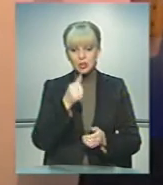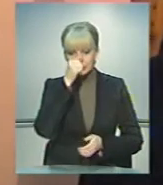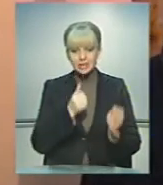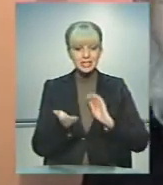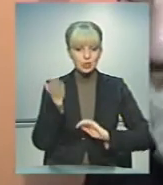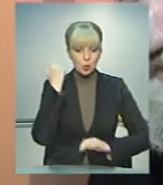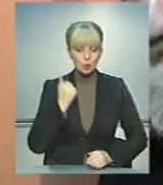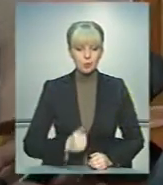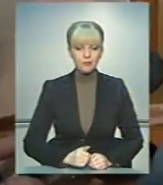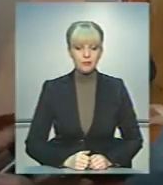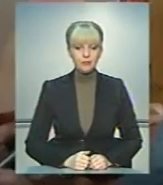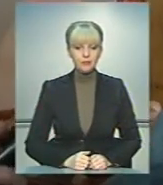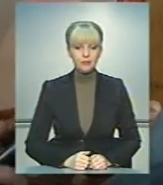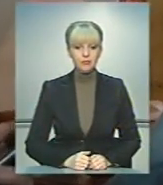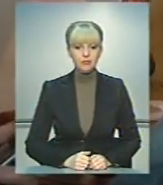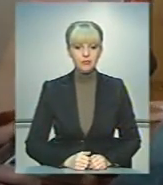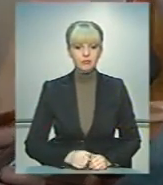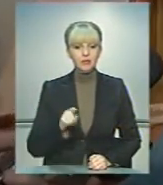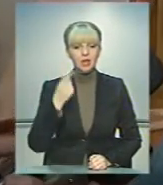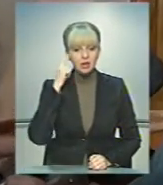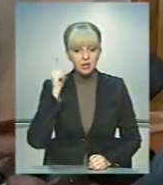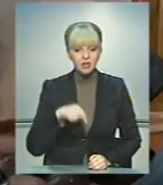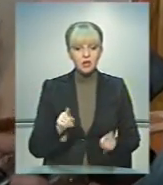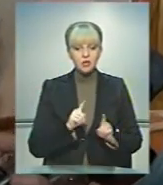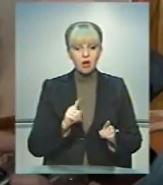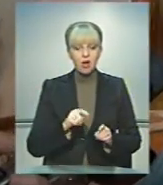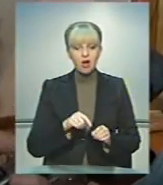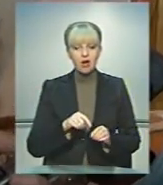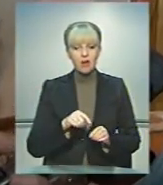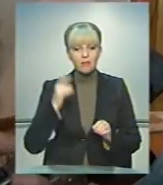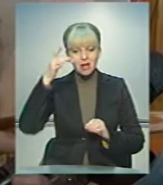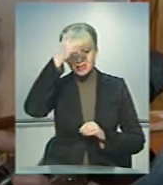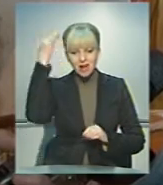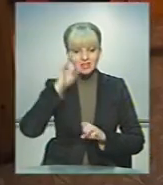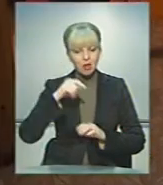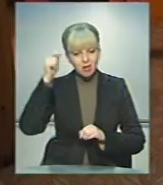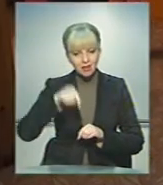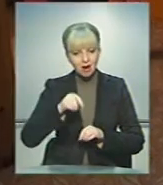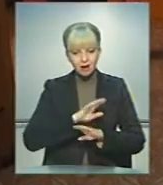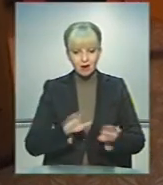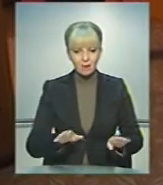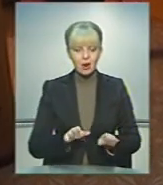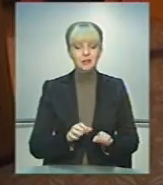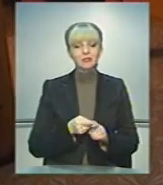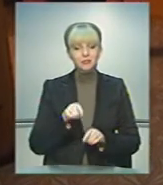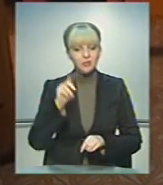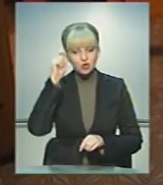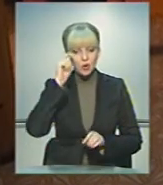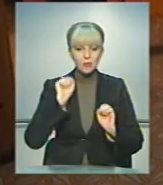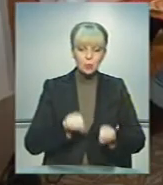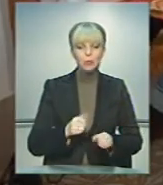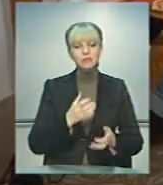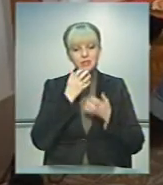місяці тому. Треба, знаєш, що хоч, як говорять, на лисину не капається. А також тут чоловік може